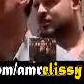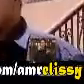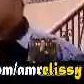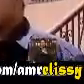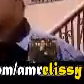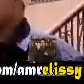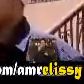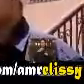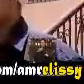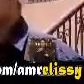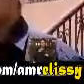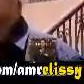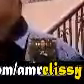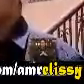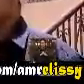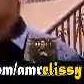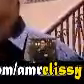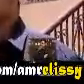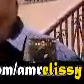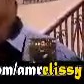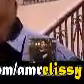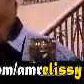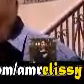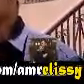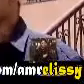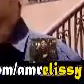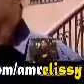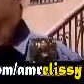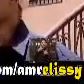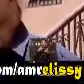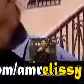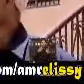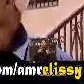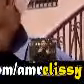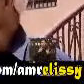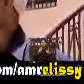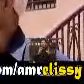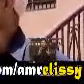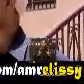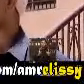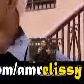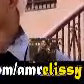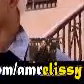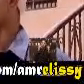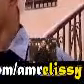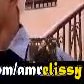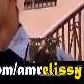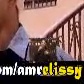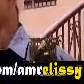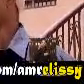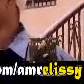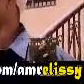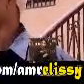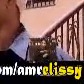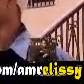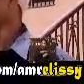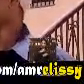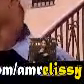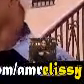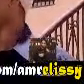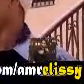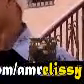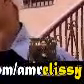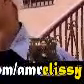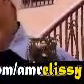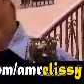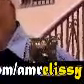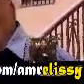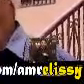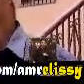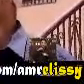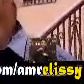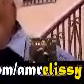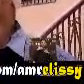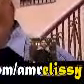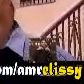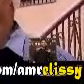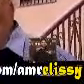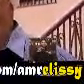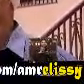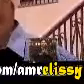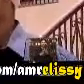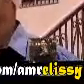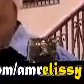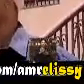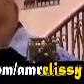مظبوط. المستشفى دي كانت زمان احسن من دلوقتي، وبعدين اتطورت وبقت على يعني على مستوى احدث، لكن